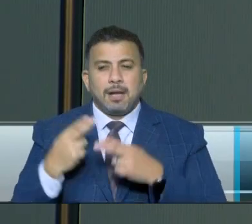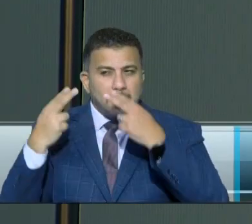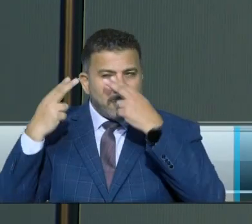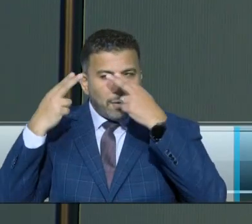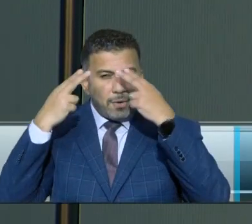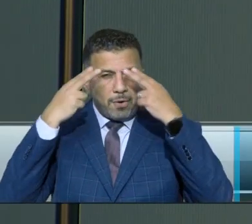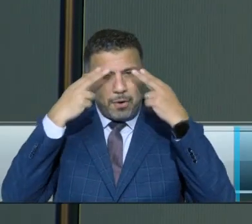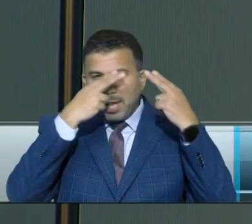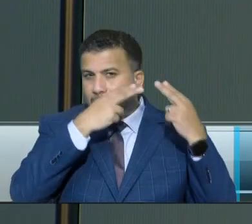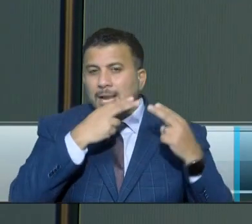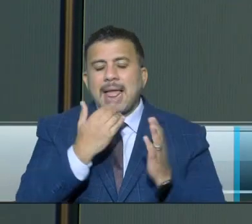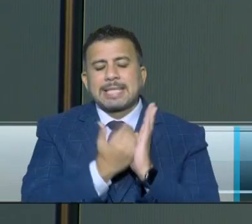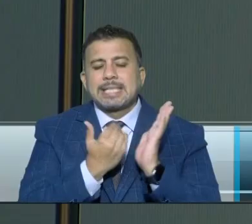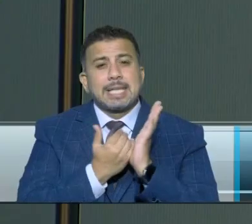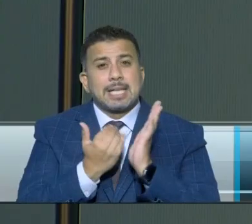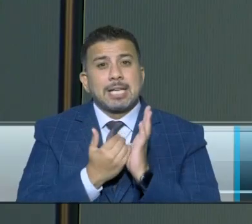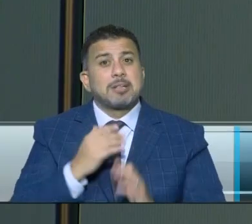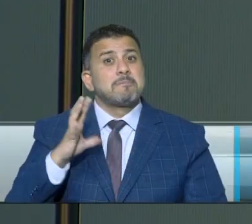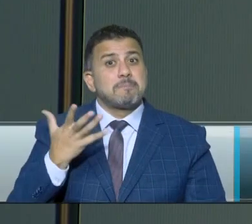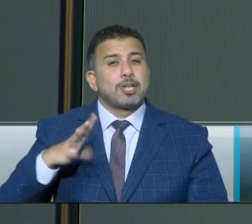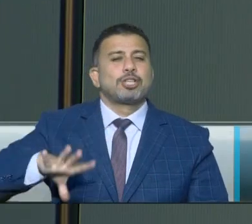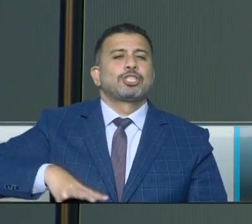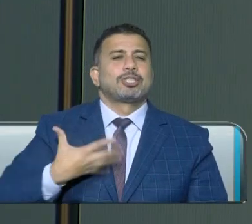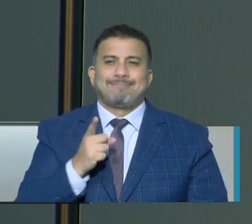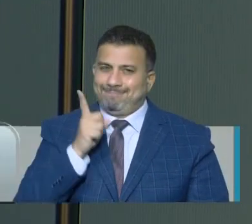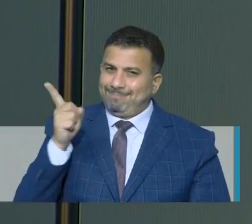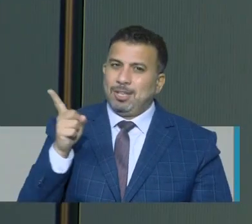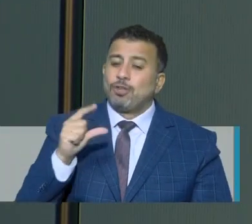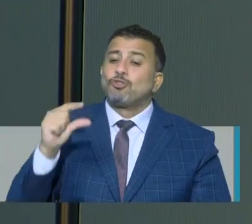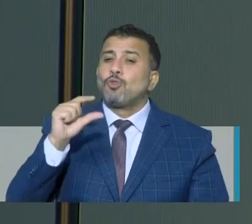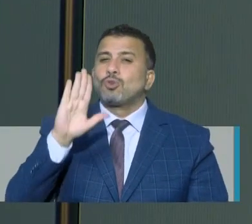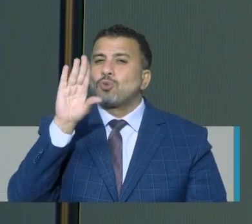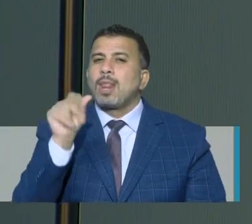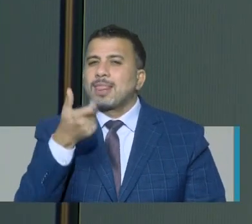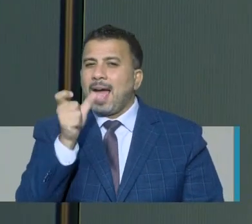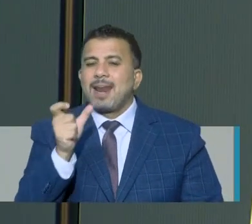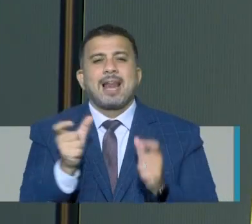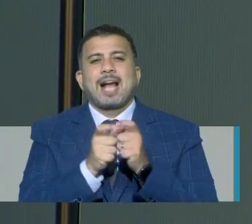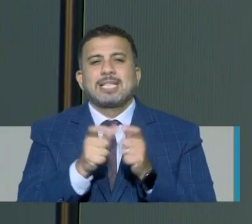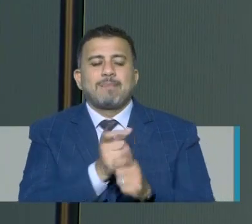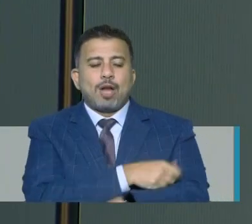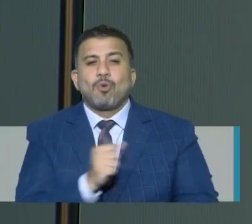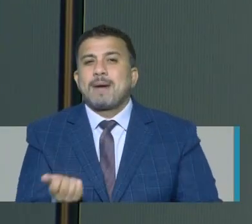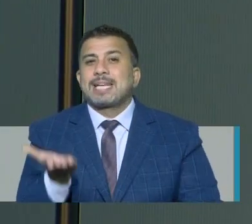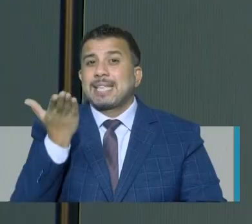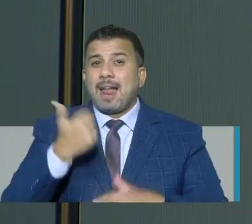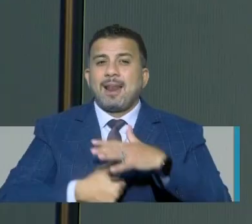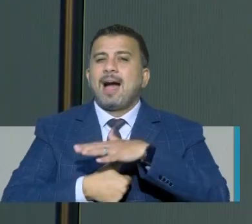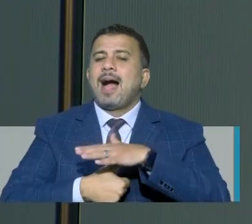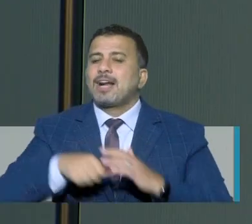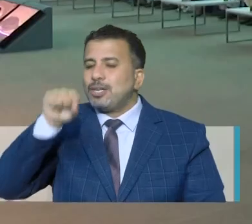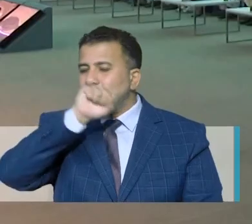الاقتصاديه المتوازنه لصاحب السمو الشيخ الدكتور سلطان بن محمد القاسمي عضو المجلس الاعلى